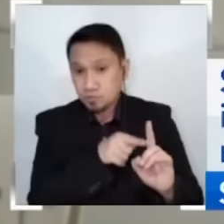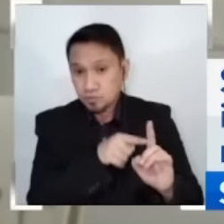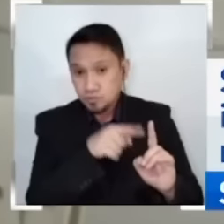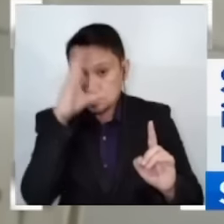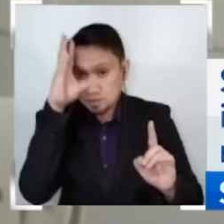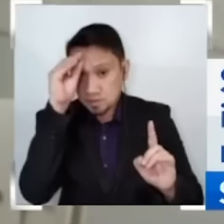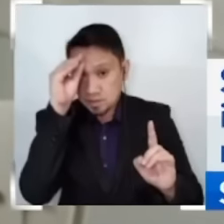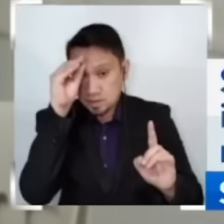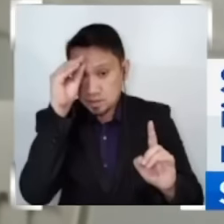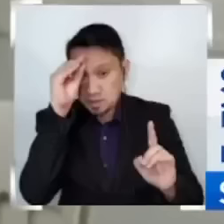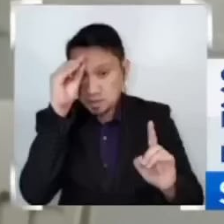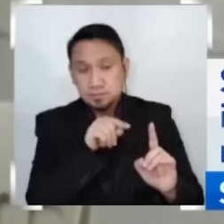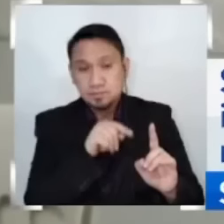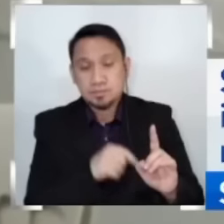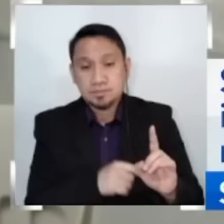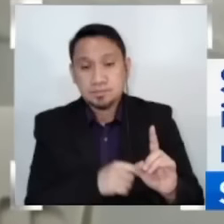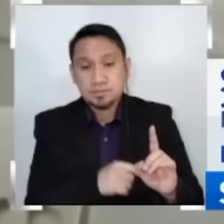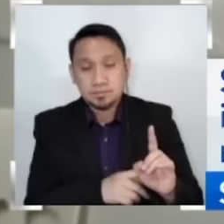yung talagang